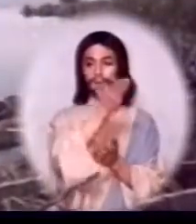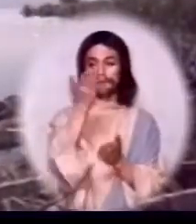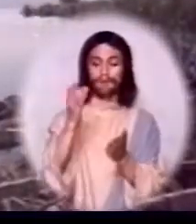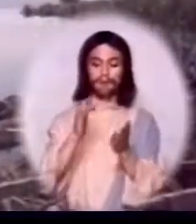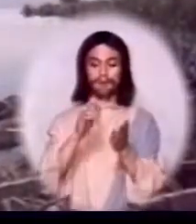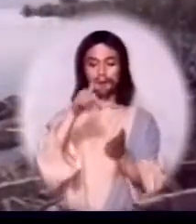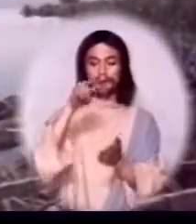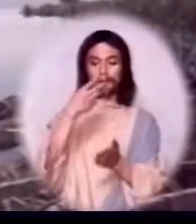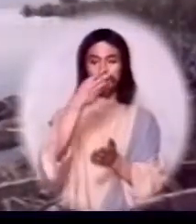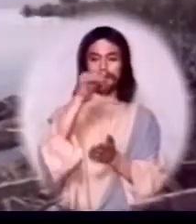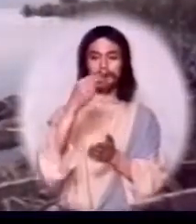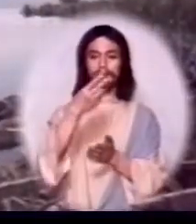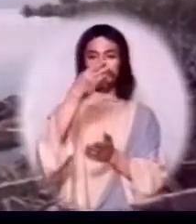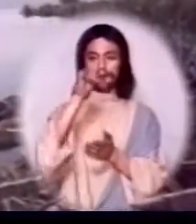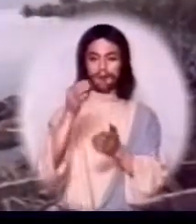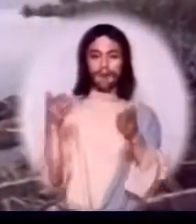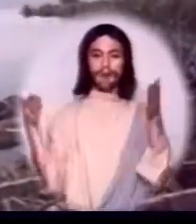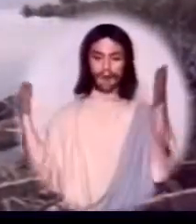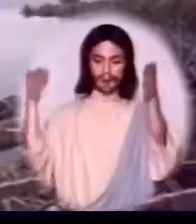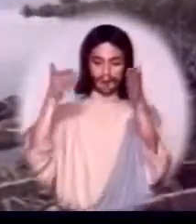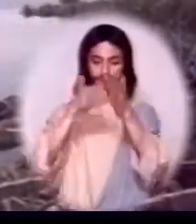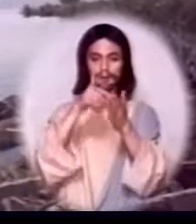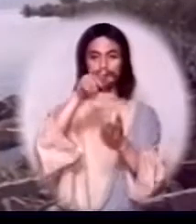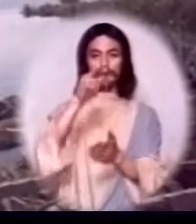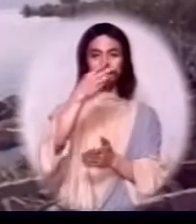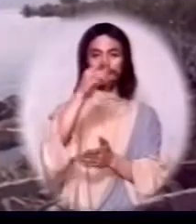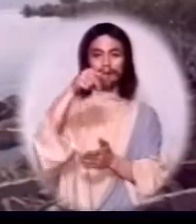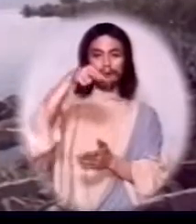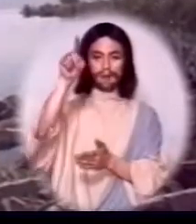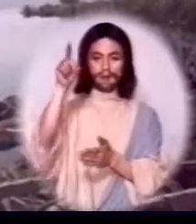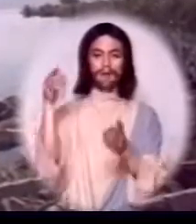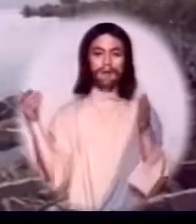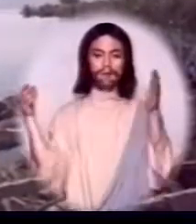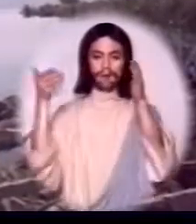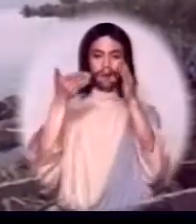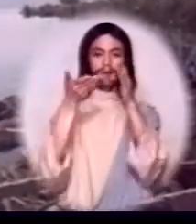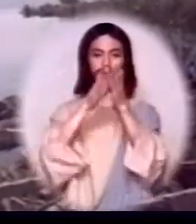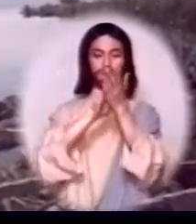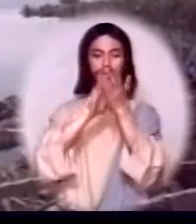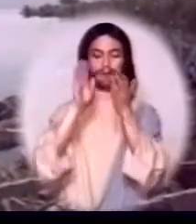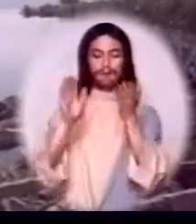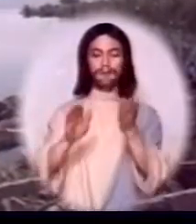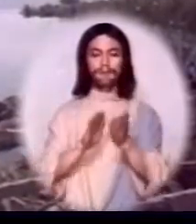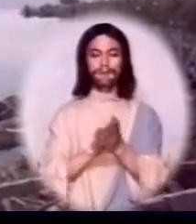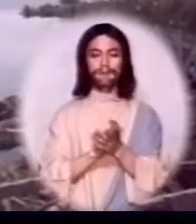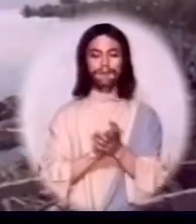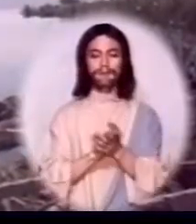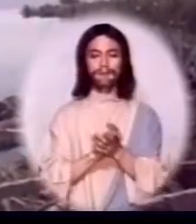그들은 갈릴리로부터 호수 건너편인 고라사 지방으로 건너갔습니다.